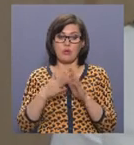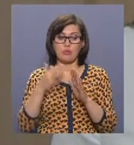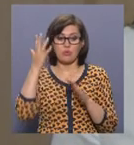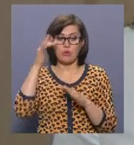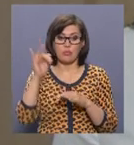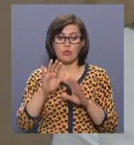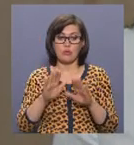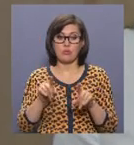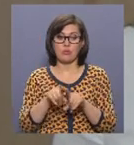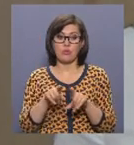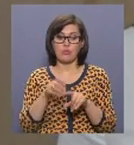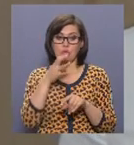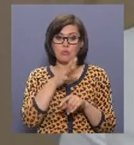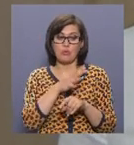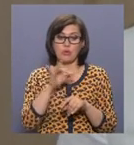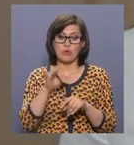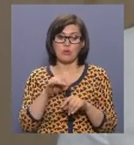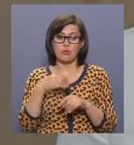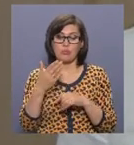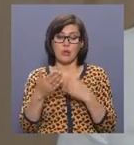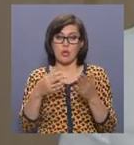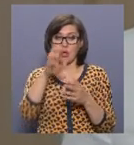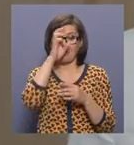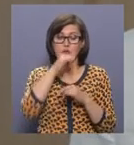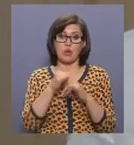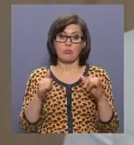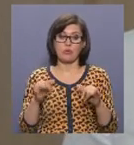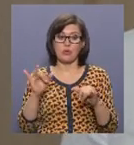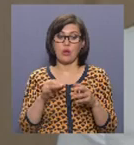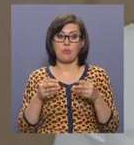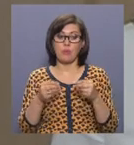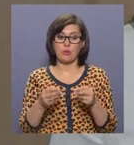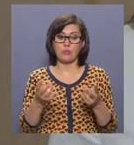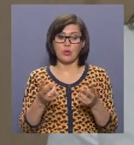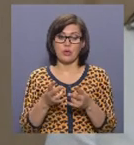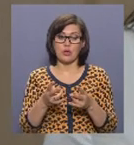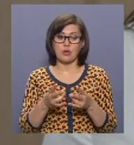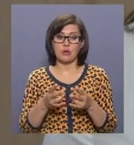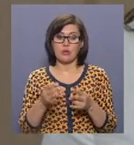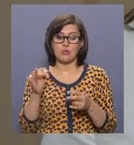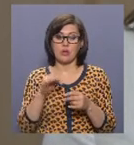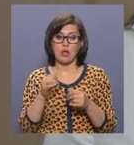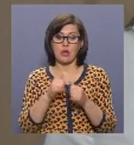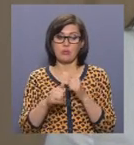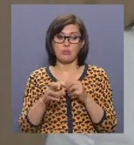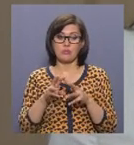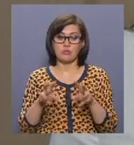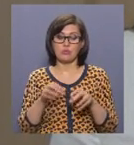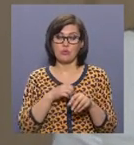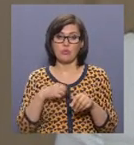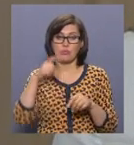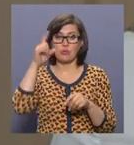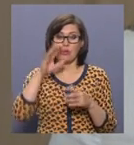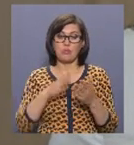оларға тек қана осы жақсы болу үшін, және елімізді дамыту үшін үлесін қосу керек. Яғни әрбір министрдің өзінің белгілі